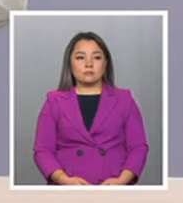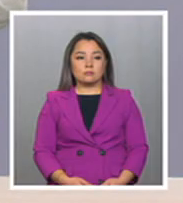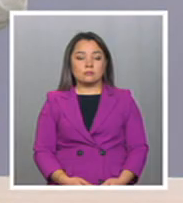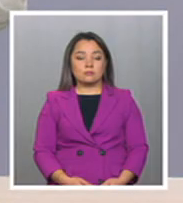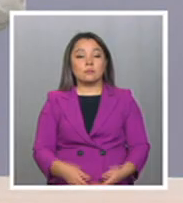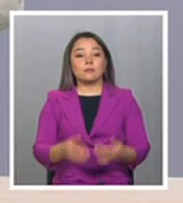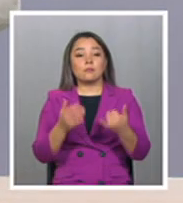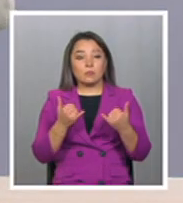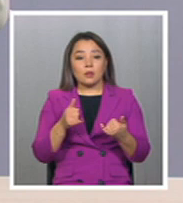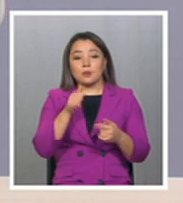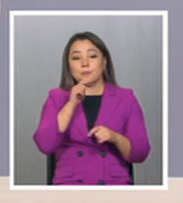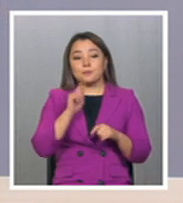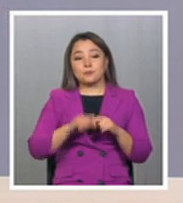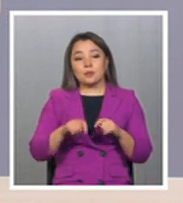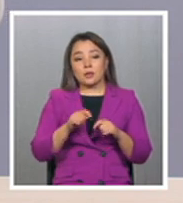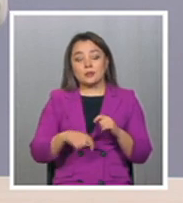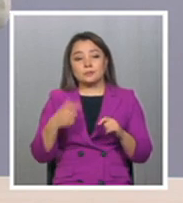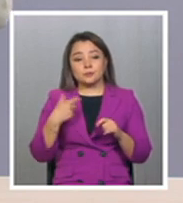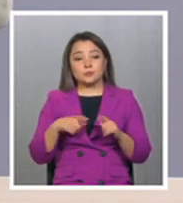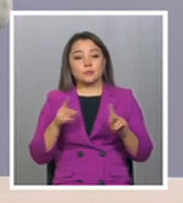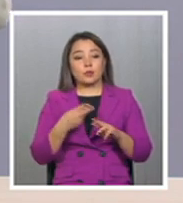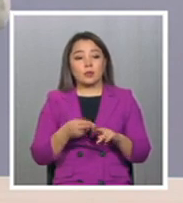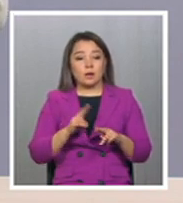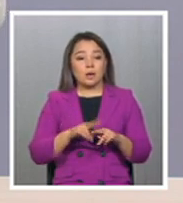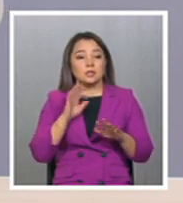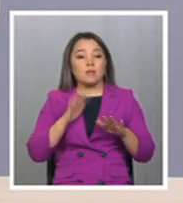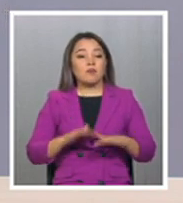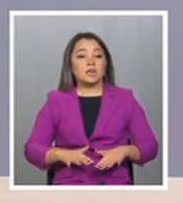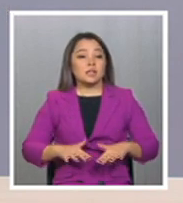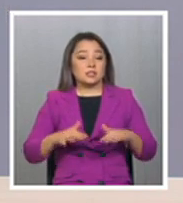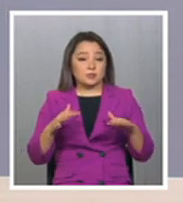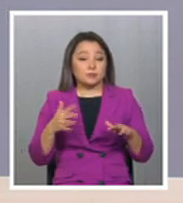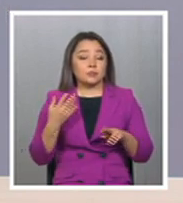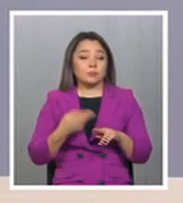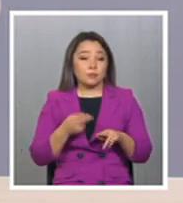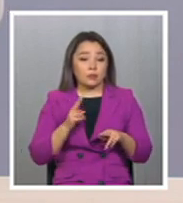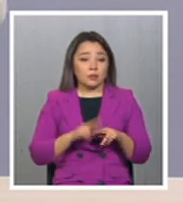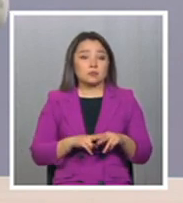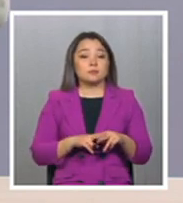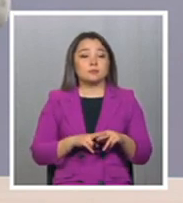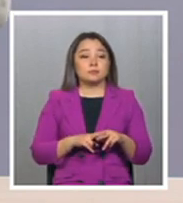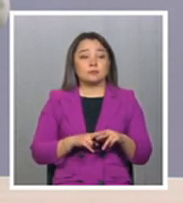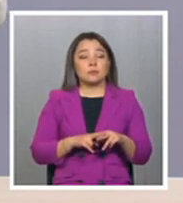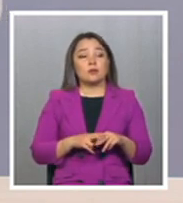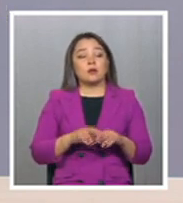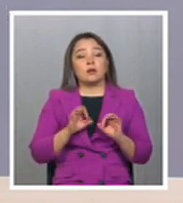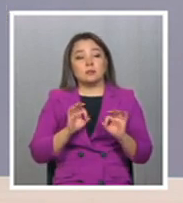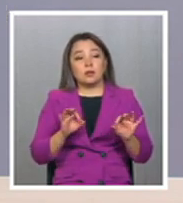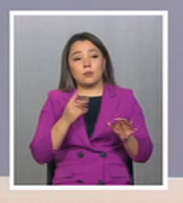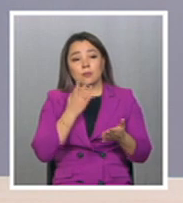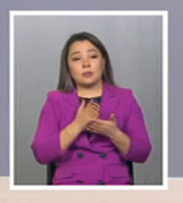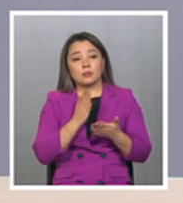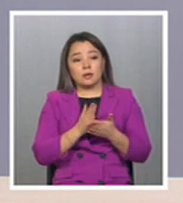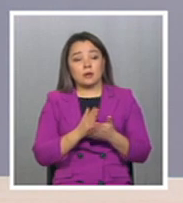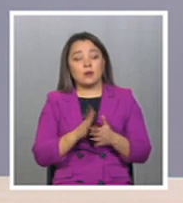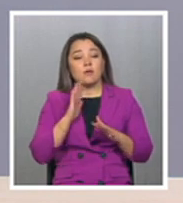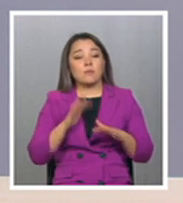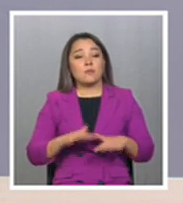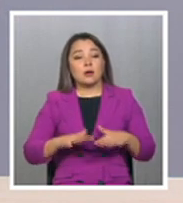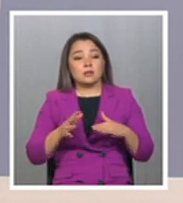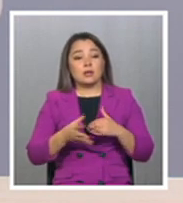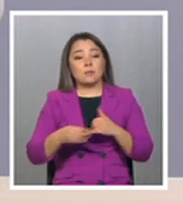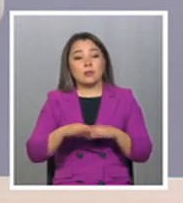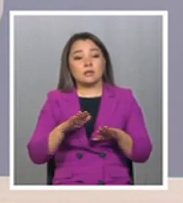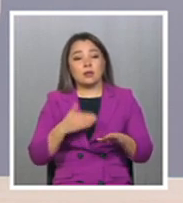Итак, давайте проверим, что такое наводнение. Наводнение – это значительное затопление